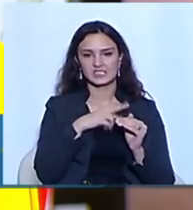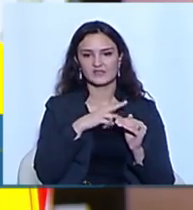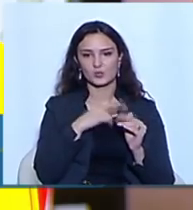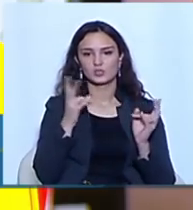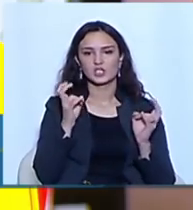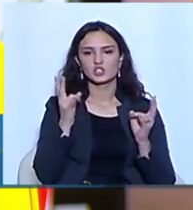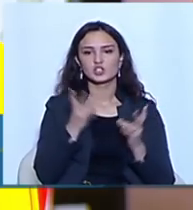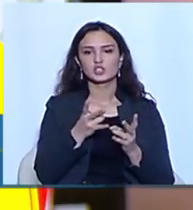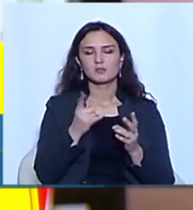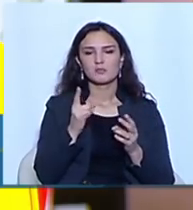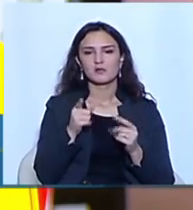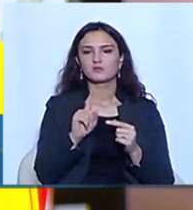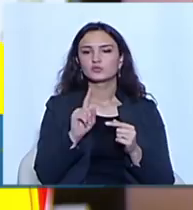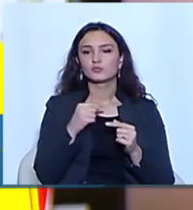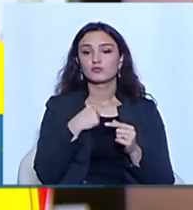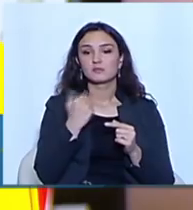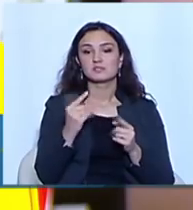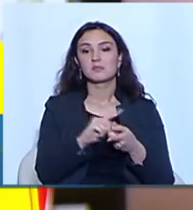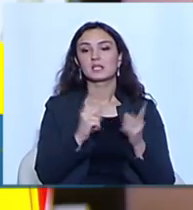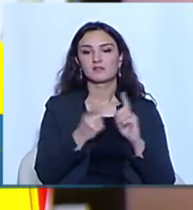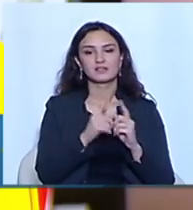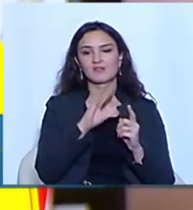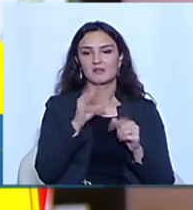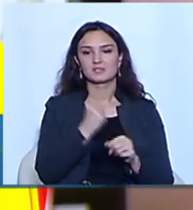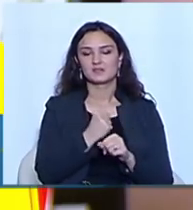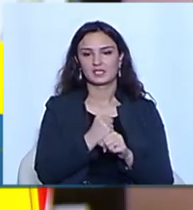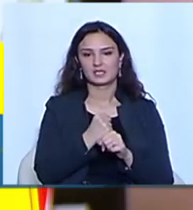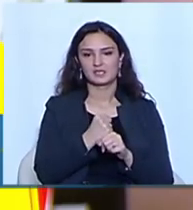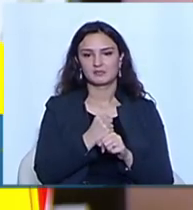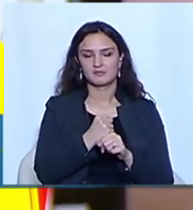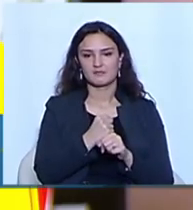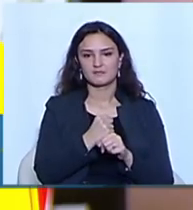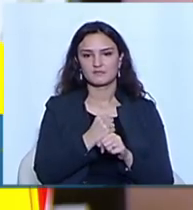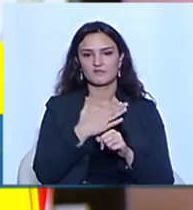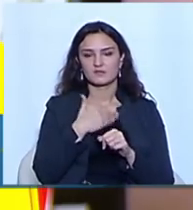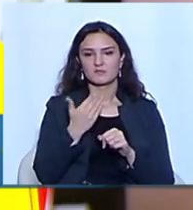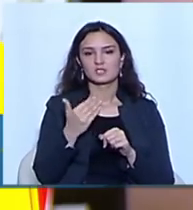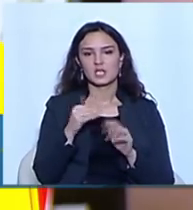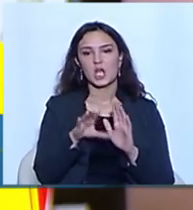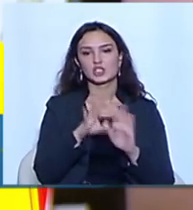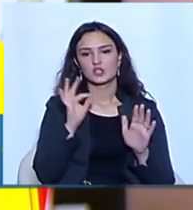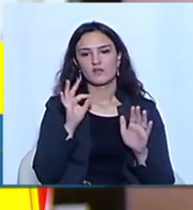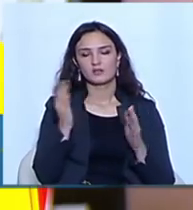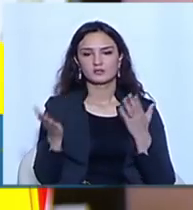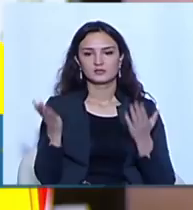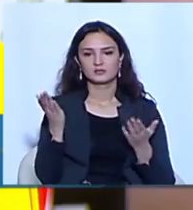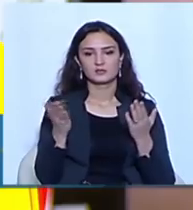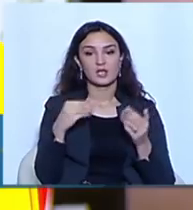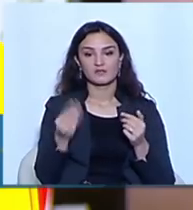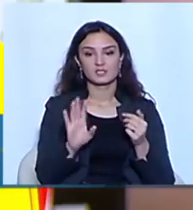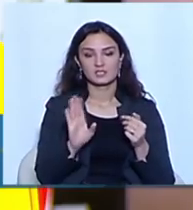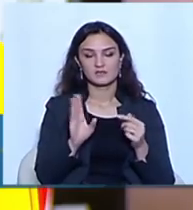სიყვარული რაში გამოიხატება, რომ ჩვენ მის მაგივრად ყველაფერს ვაკეთებთ. დიახ. ჩვენ მას არჩევანის საშუალებას არ